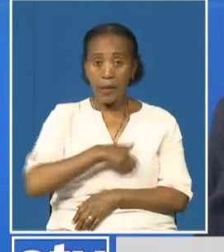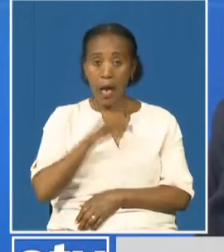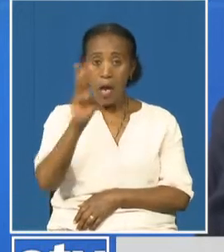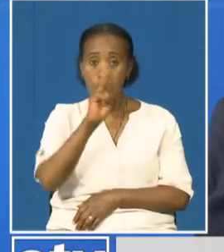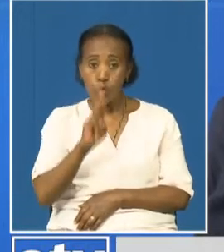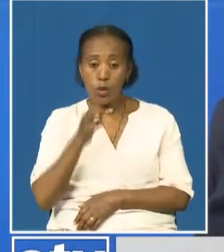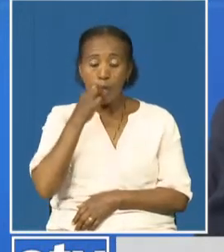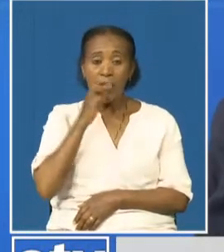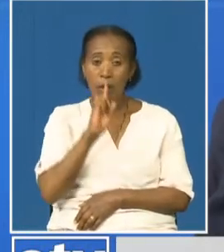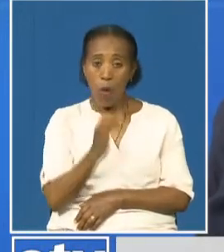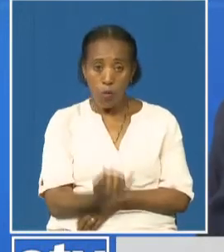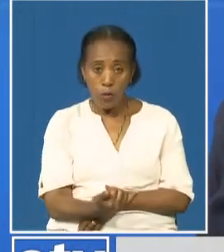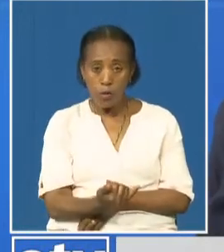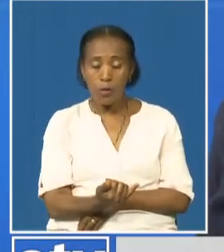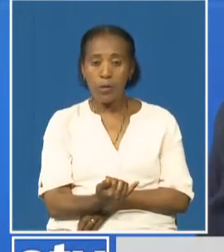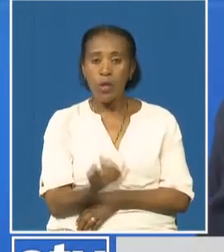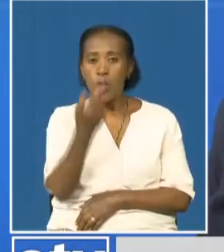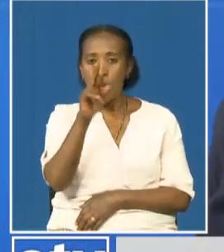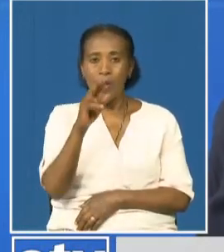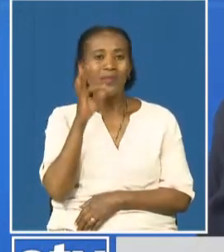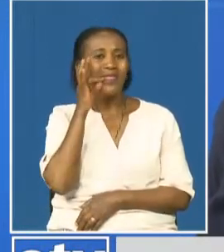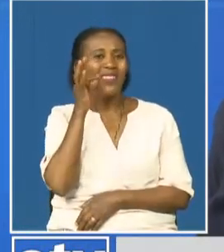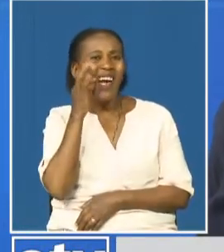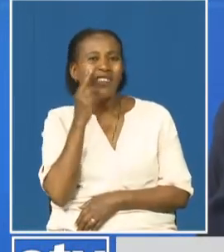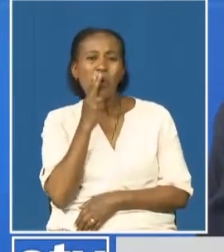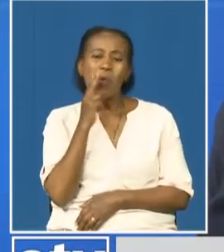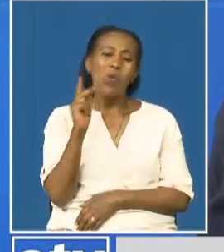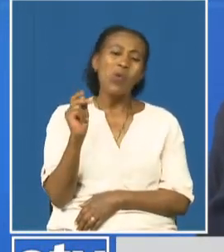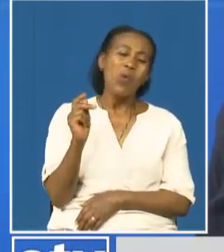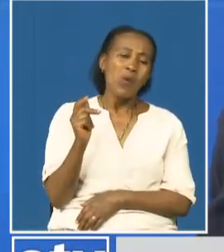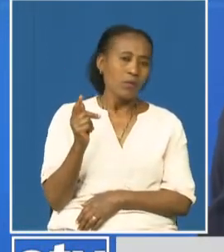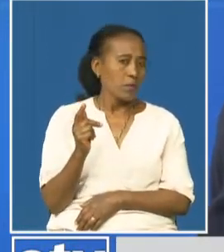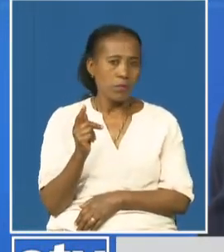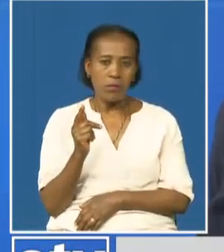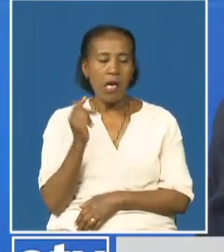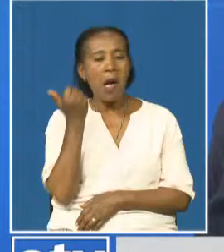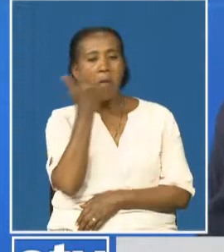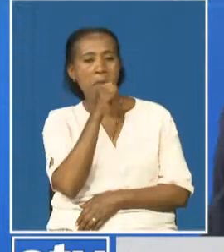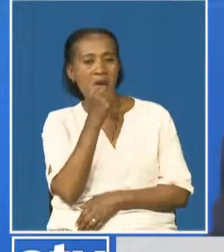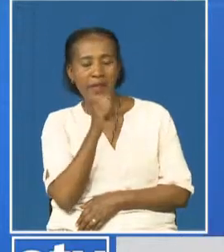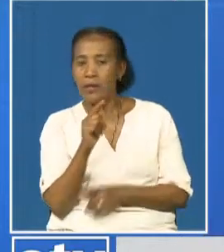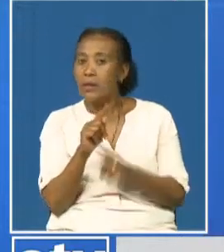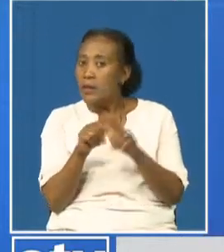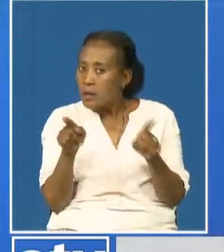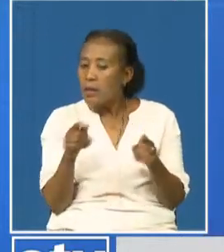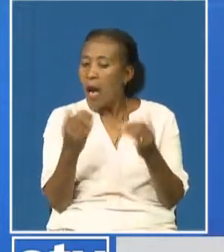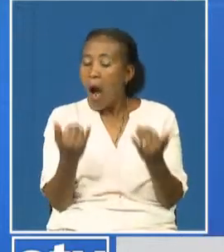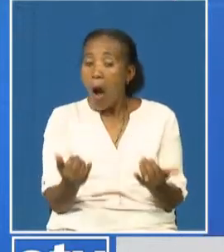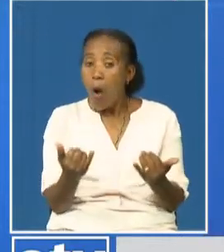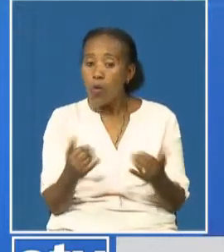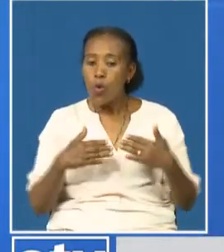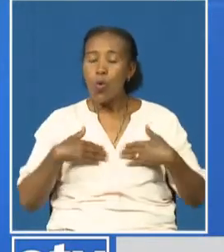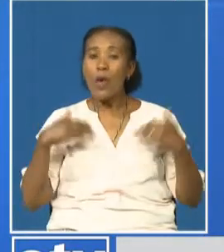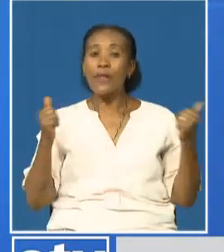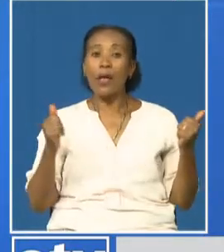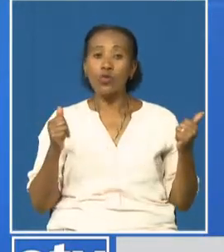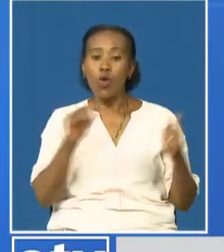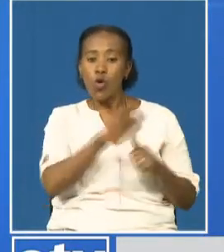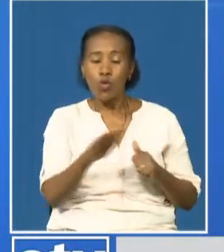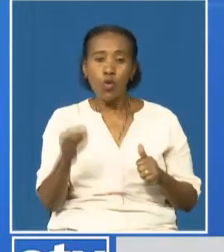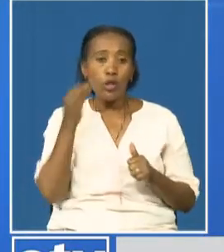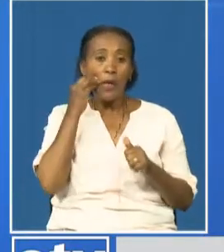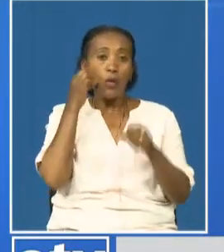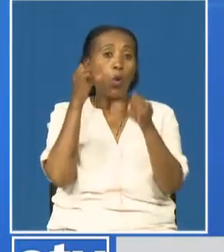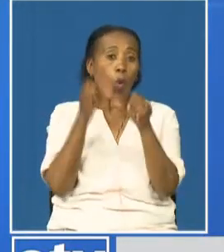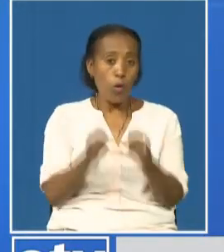ሱስ የምንለው አሁን ወይ የጫት ወይ የሲጋራ ወይ የመጠጥ፣ ግን አሁን ወጣቶች ልጆች